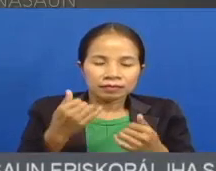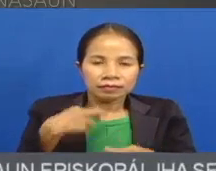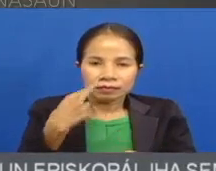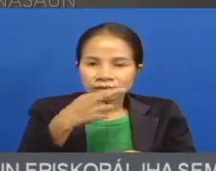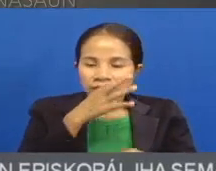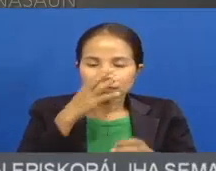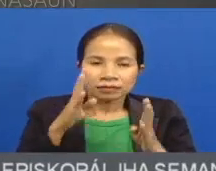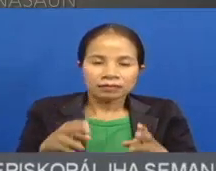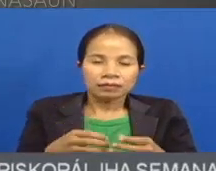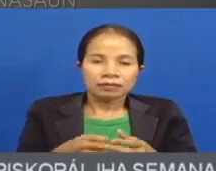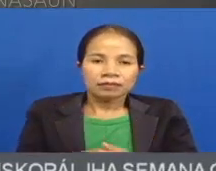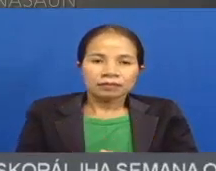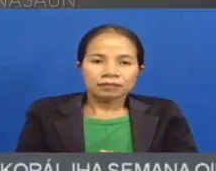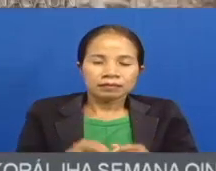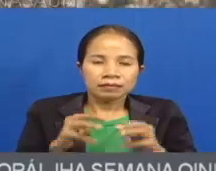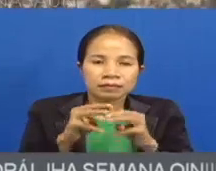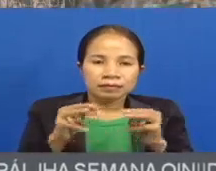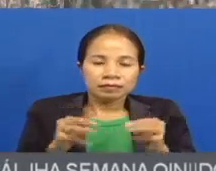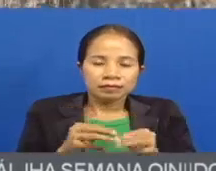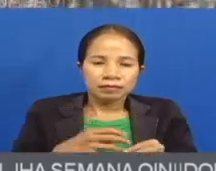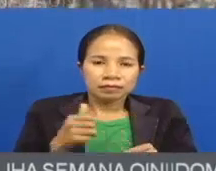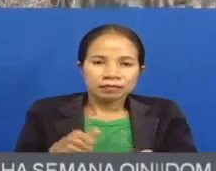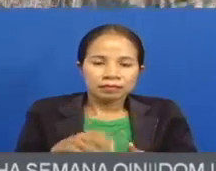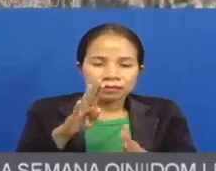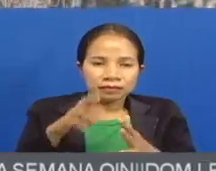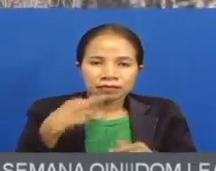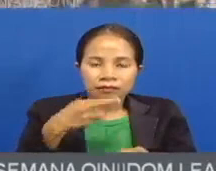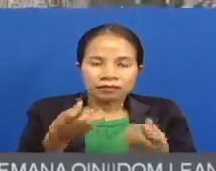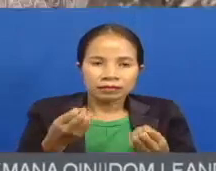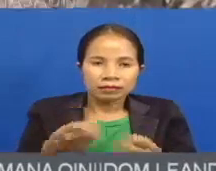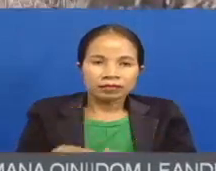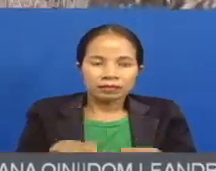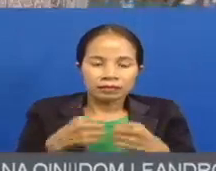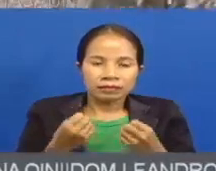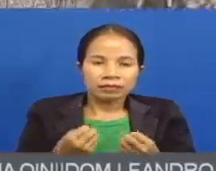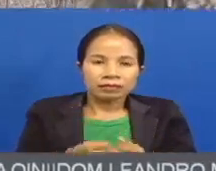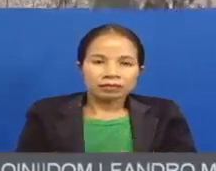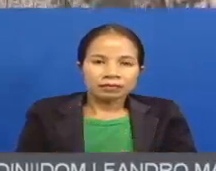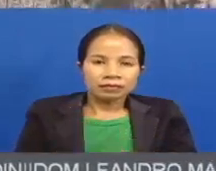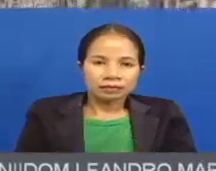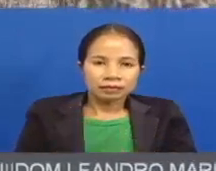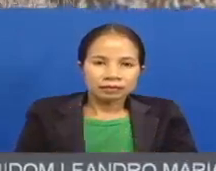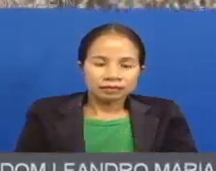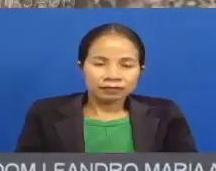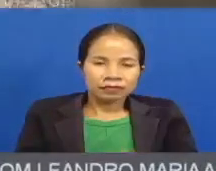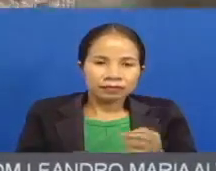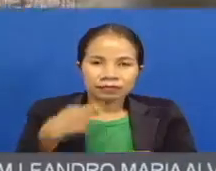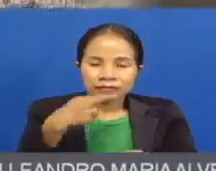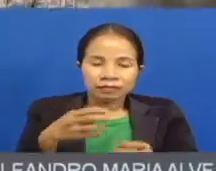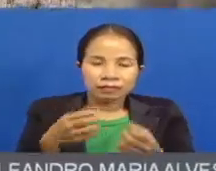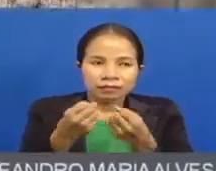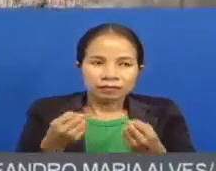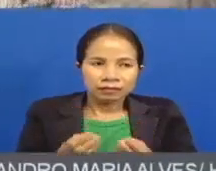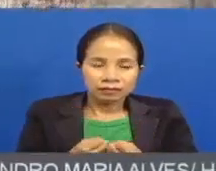ihe suku tapo memo produção menos, tamba hare barak ataka husi peste caracol. Enquanto natar ihe